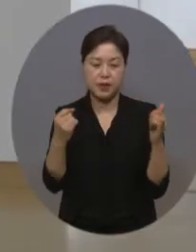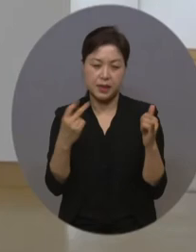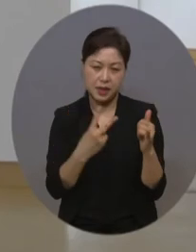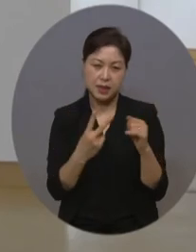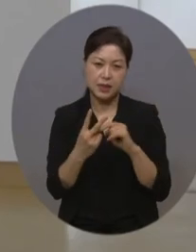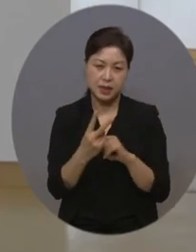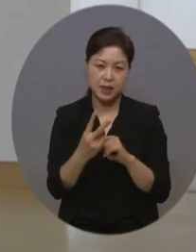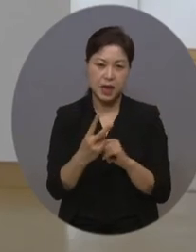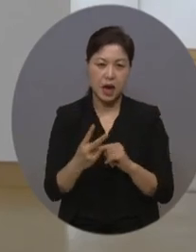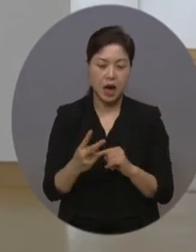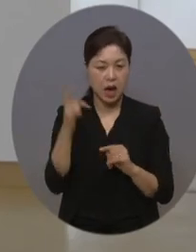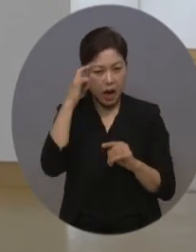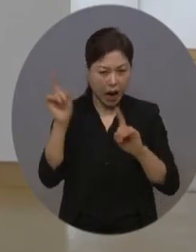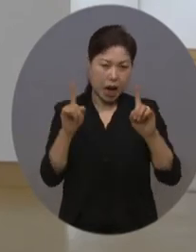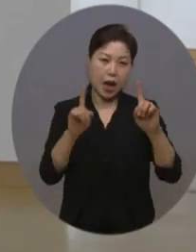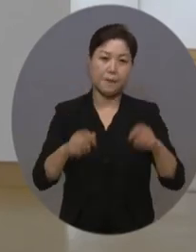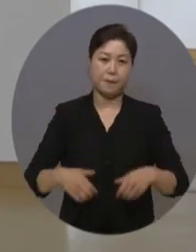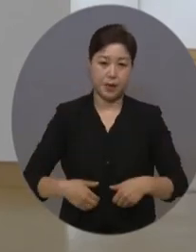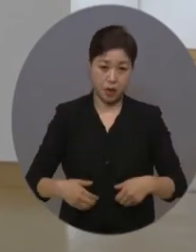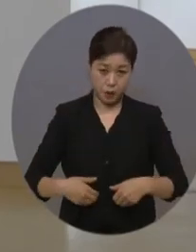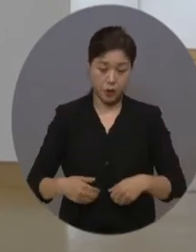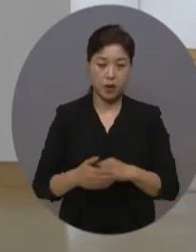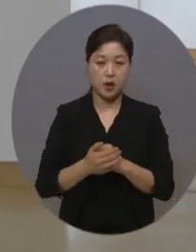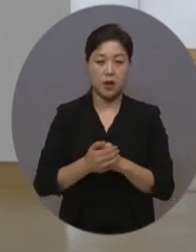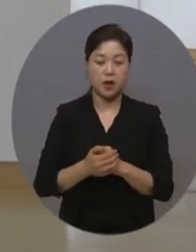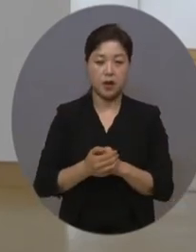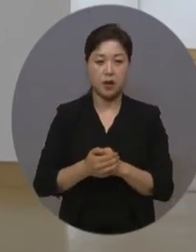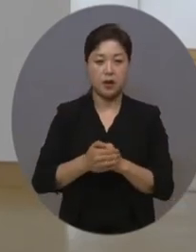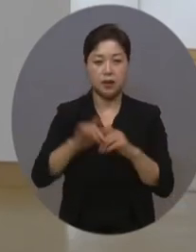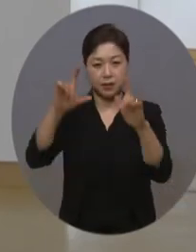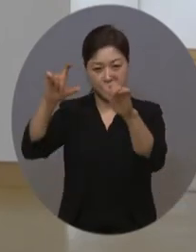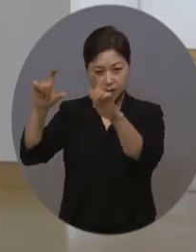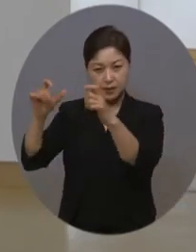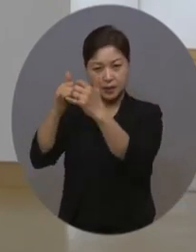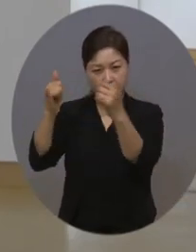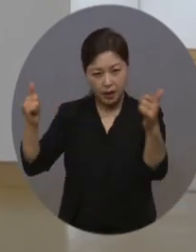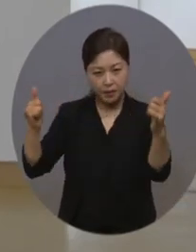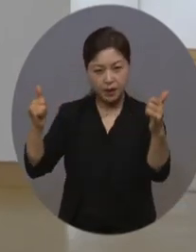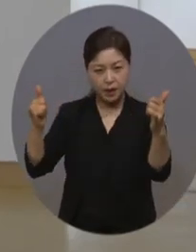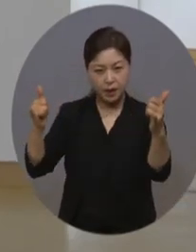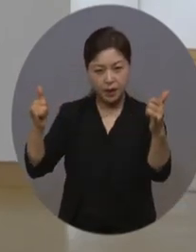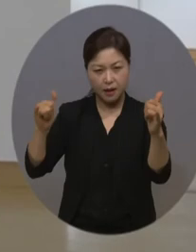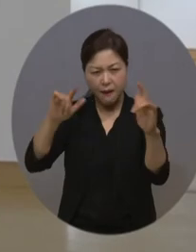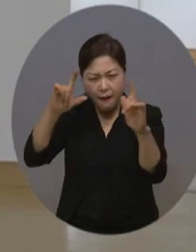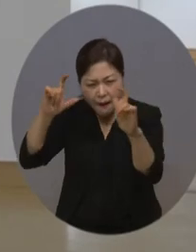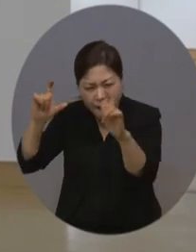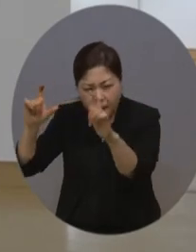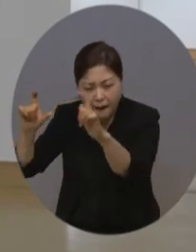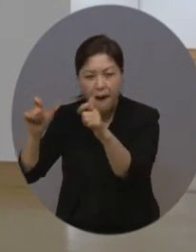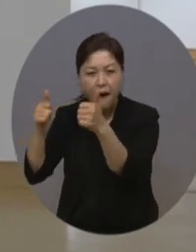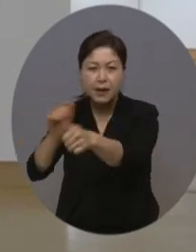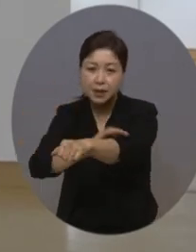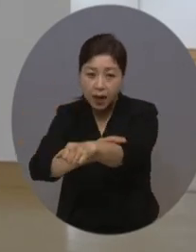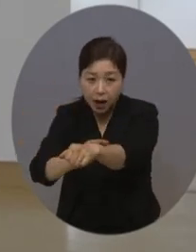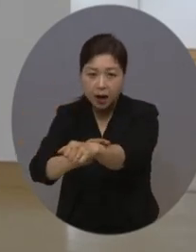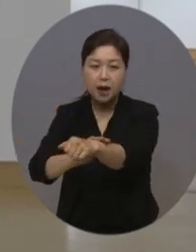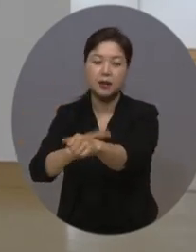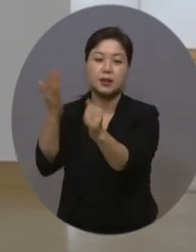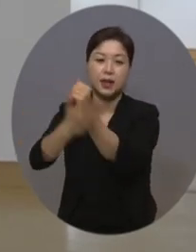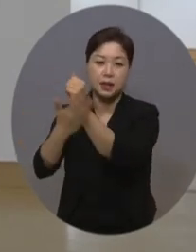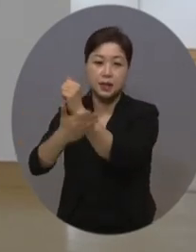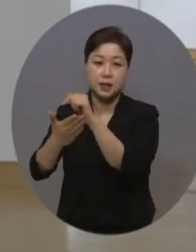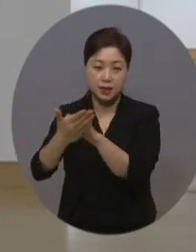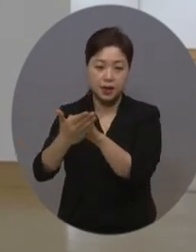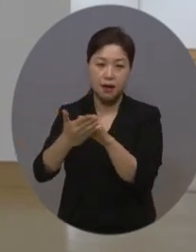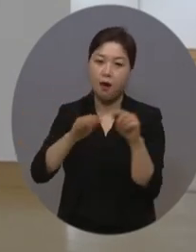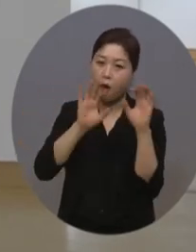긴장해야 하는 시간. 사진 작가들이 인고의 시간 속에서 탄생한 작품들이 관람객에게 많은 위로가